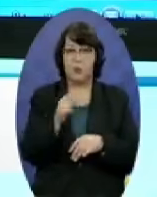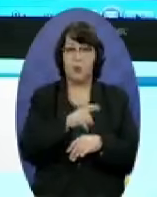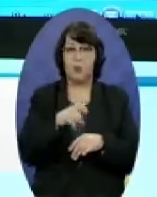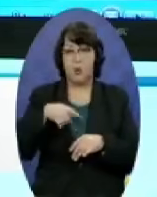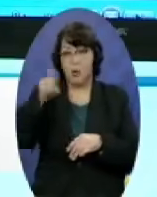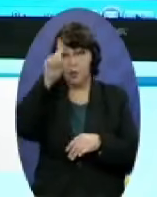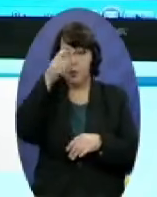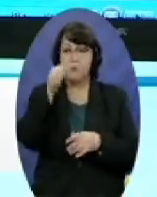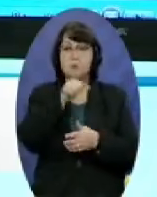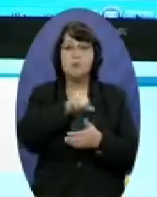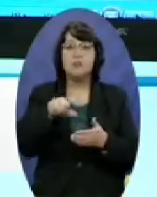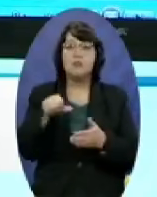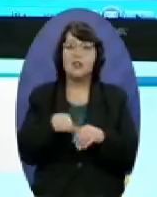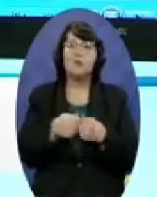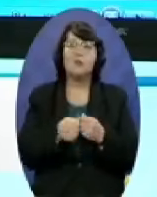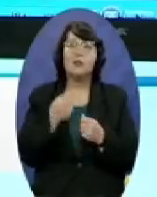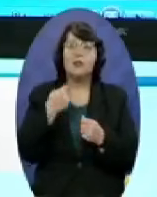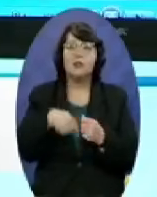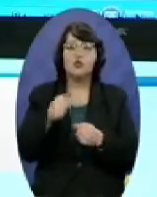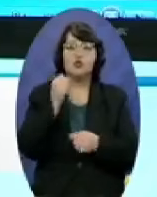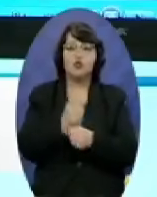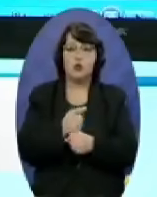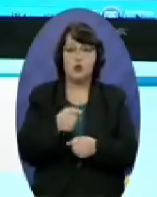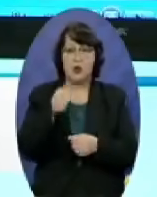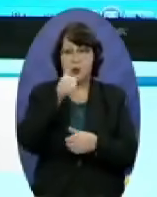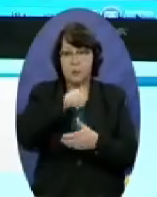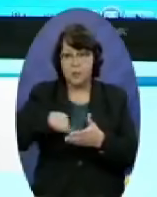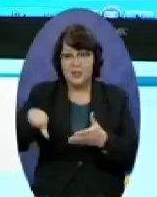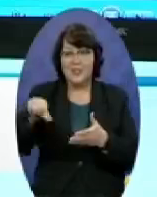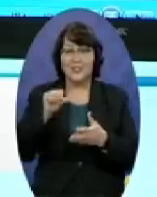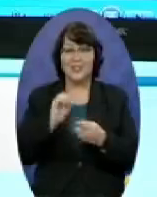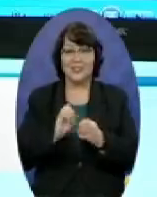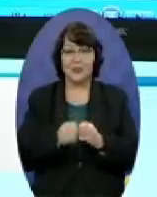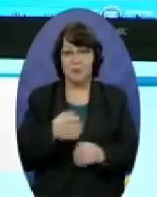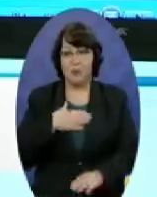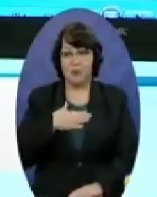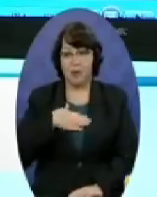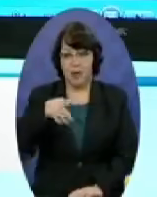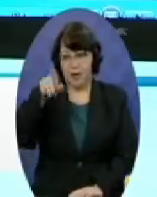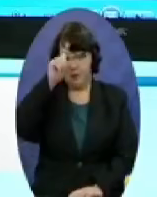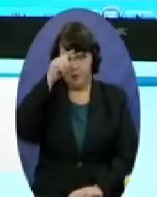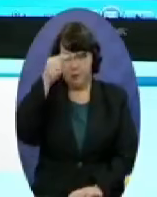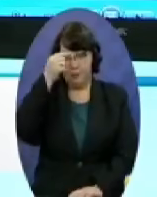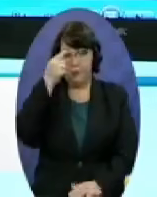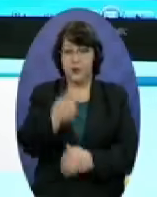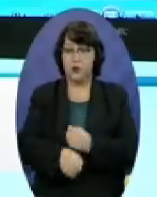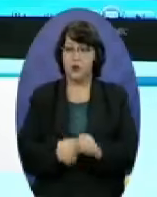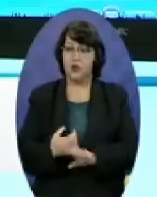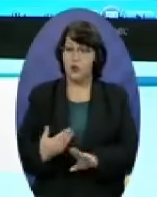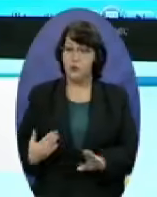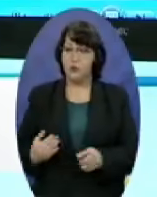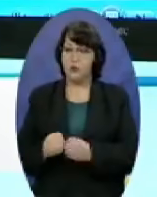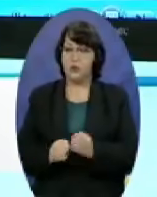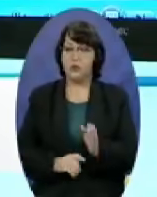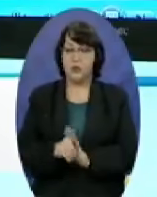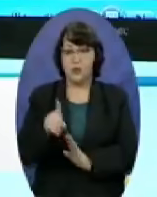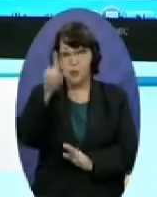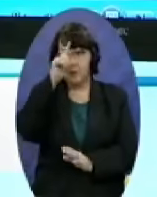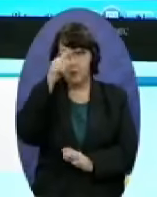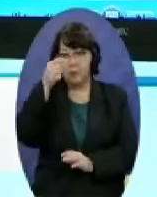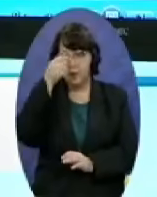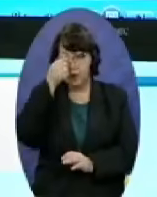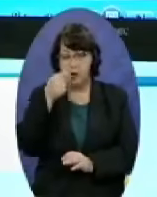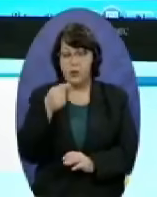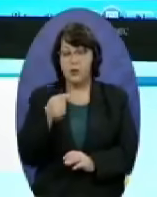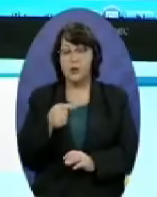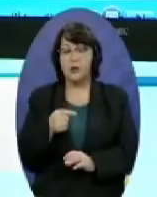энэ төрлийн мэслүүд хийгдэж байдаг. За манай эмнэлгийн хувьд бол өнгөрсөн жилээс эхлүүлээд бид нар яг эмнэлгийн практиктаа анх удаагаа